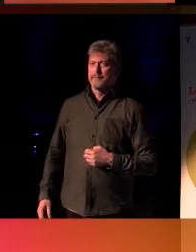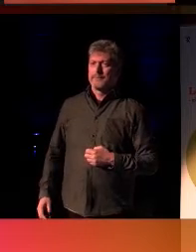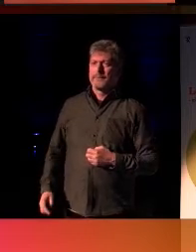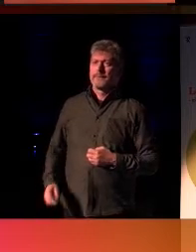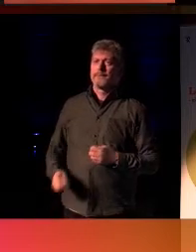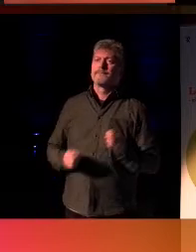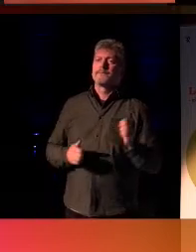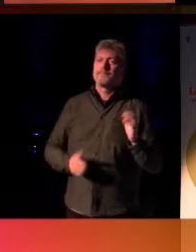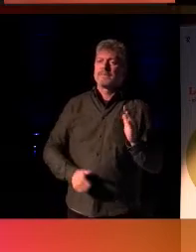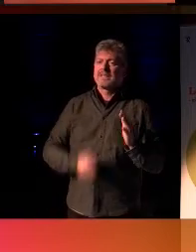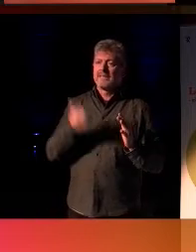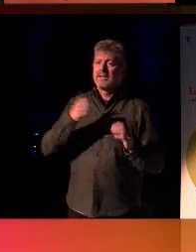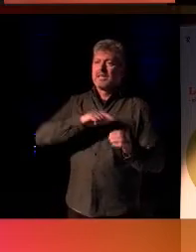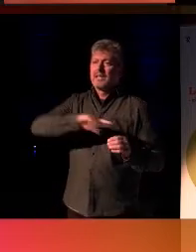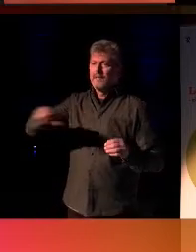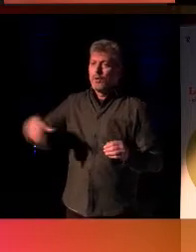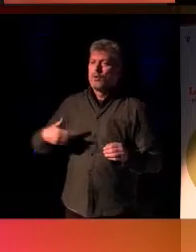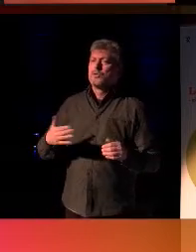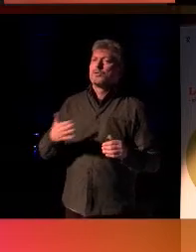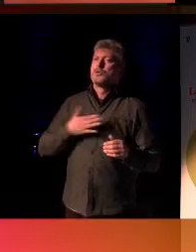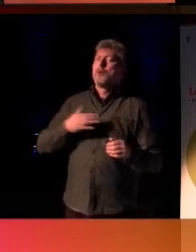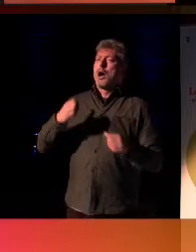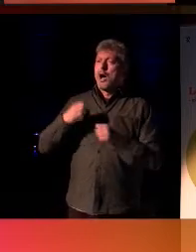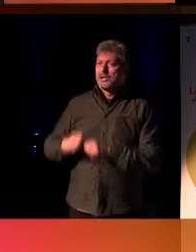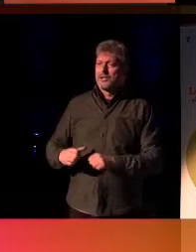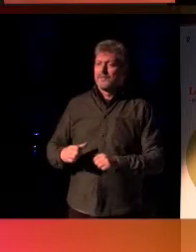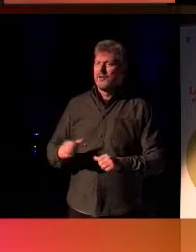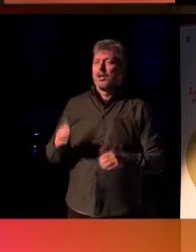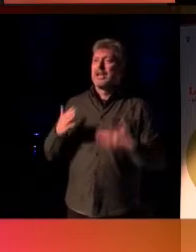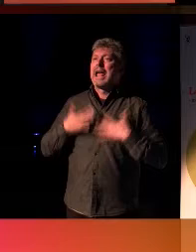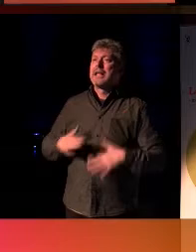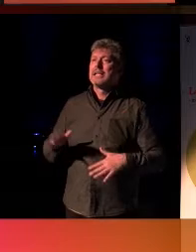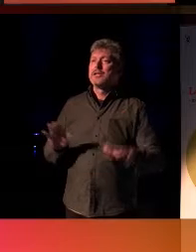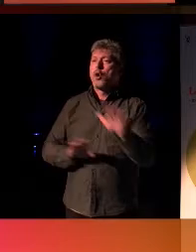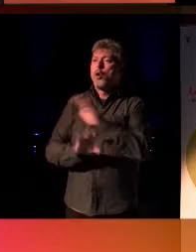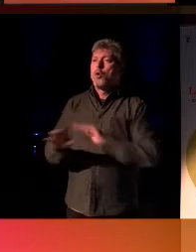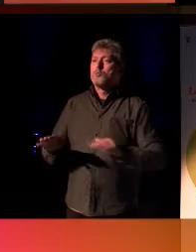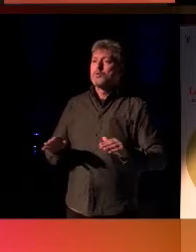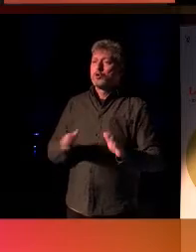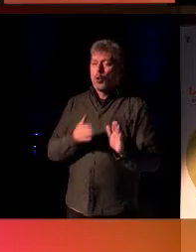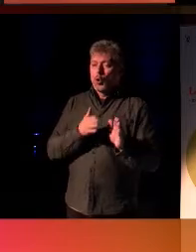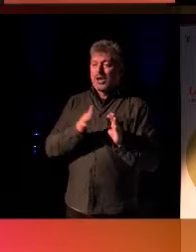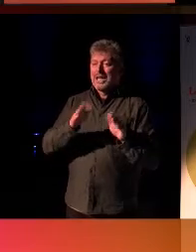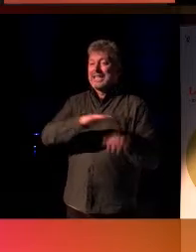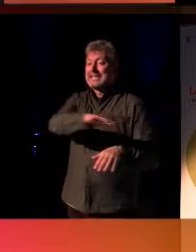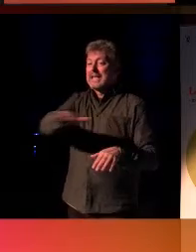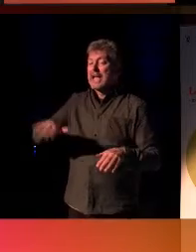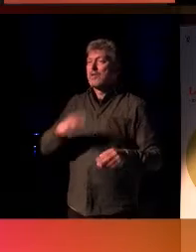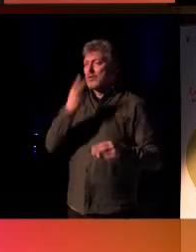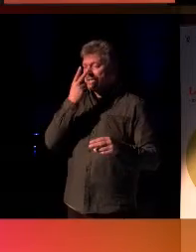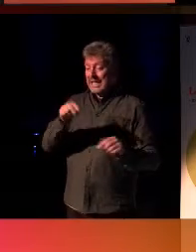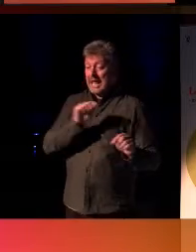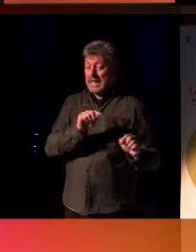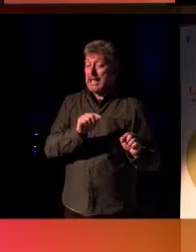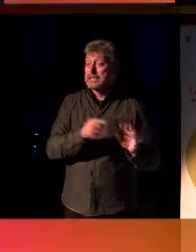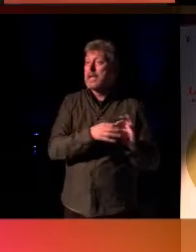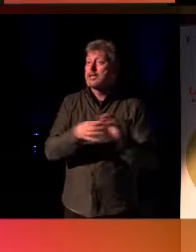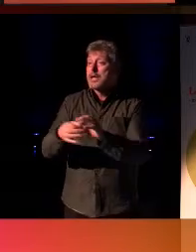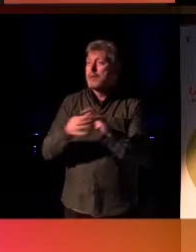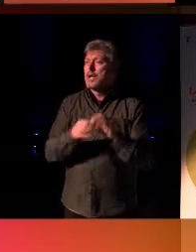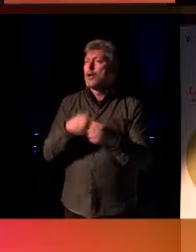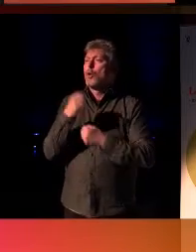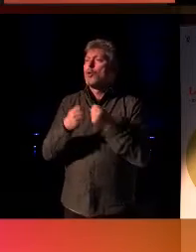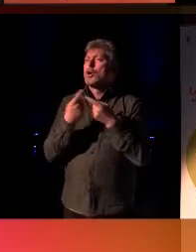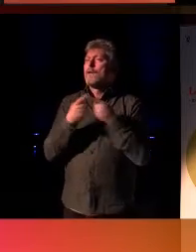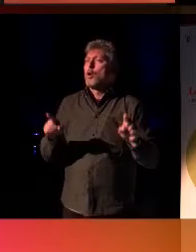Det er viktig for oss som har ansvar i helse- og omsorgssektoren å se disse sammenhengene og gjøre en forskjell for